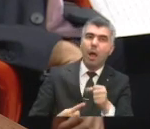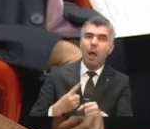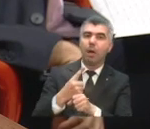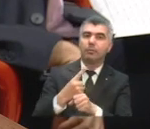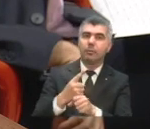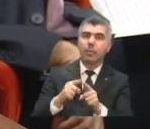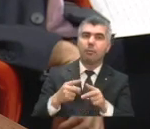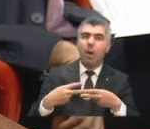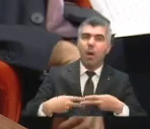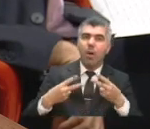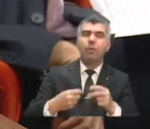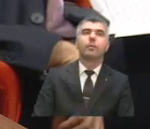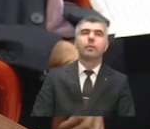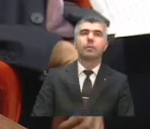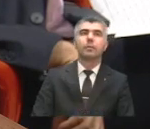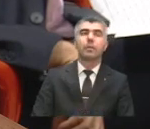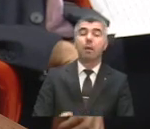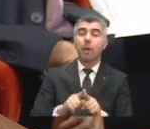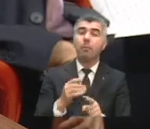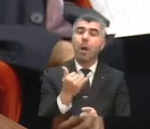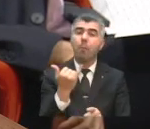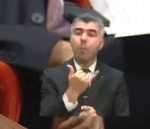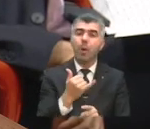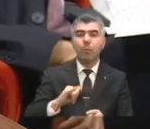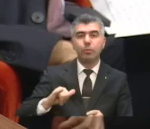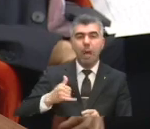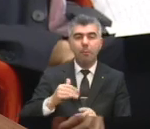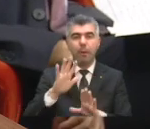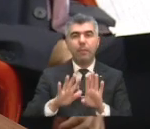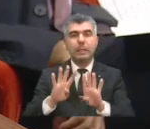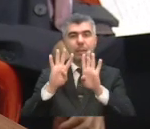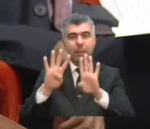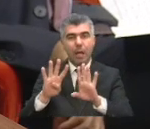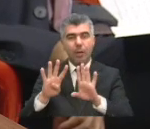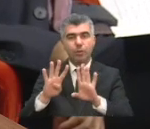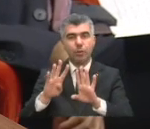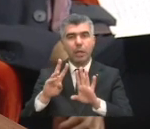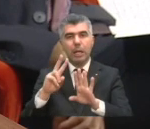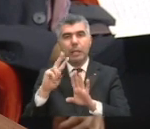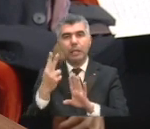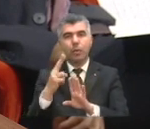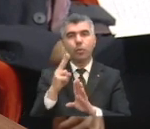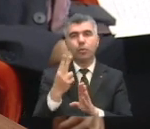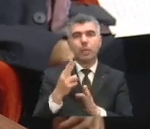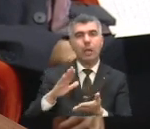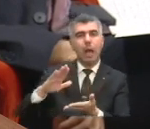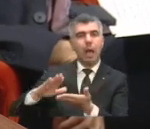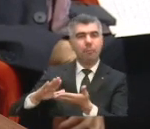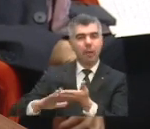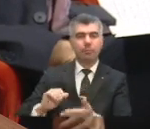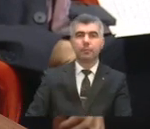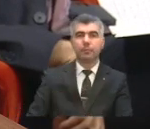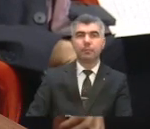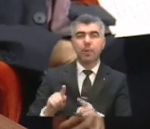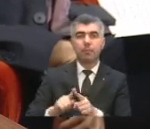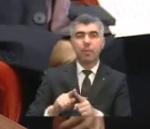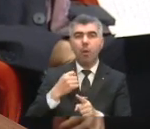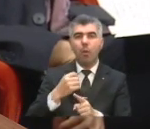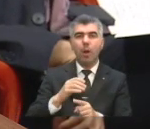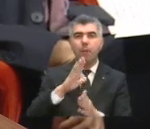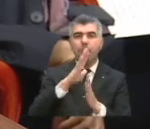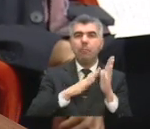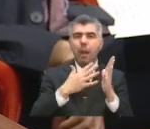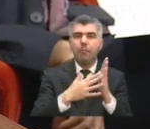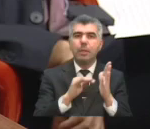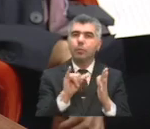السابق، واللي كان كيهم الشباب ما بين 18 و 22 سنه. الهدف علاش درنا هذا البرنامج للشباب ما بين 18 و 22 سنه؟ اعتبرنا